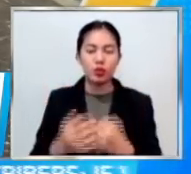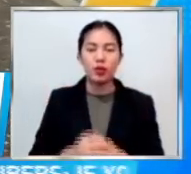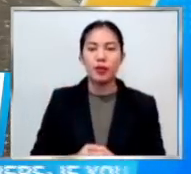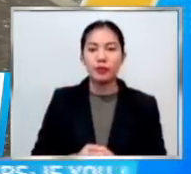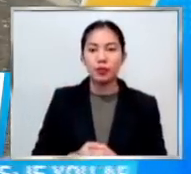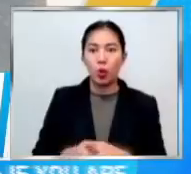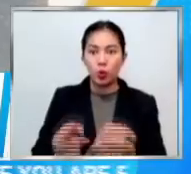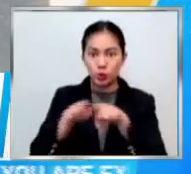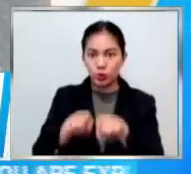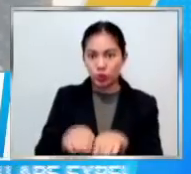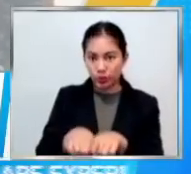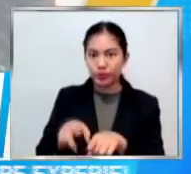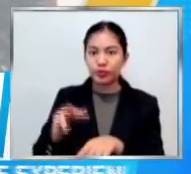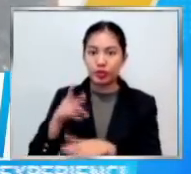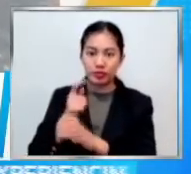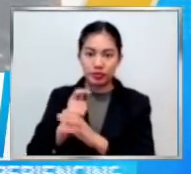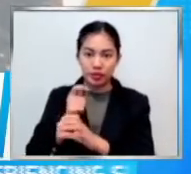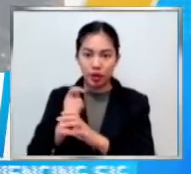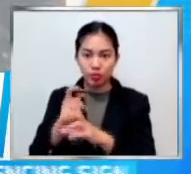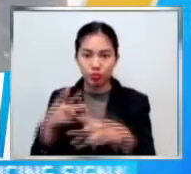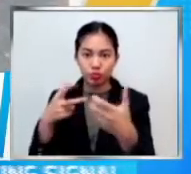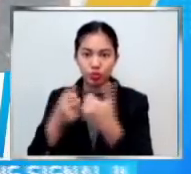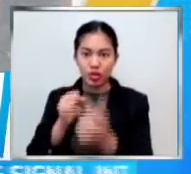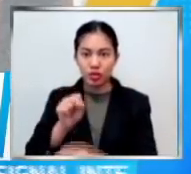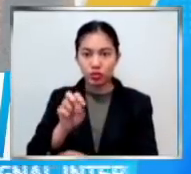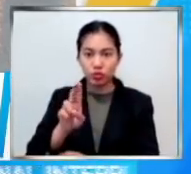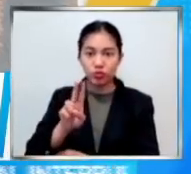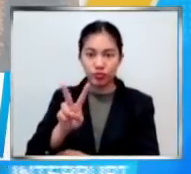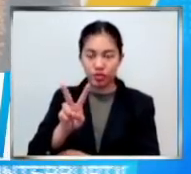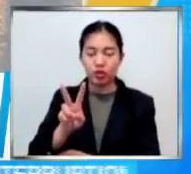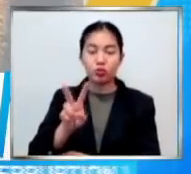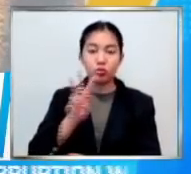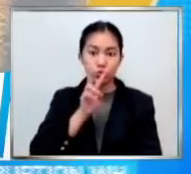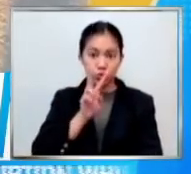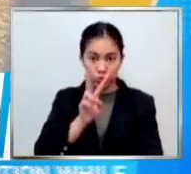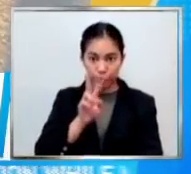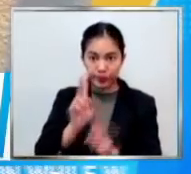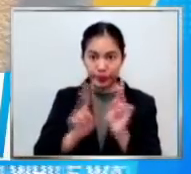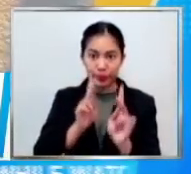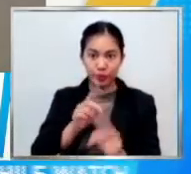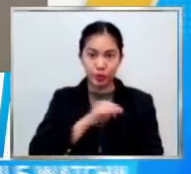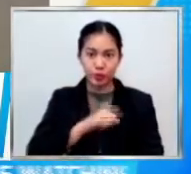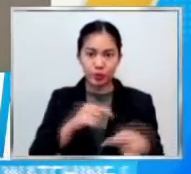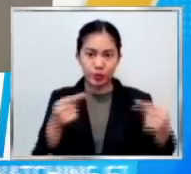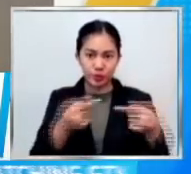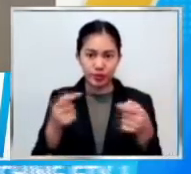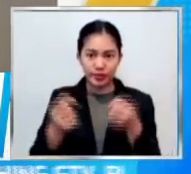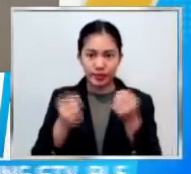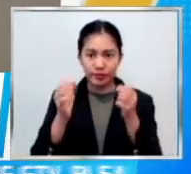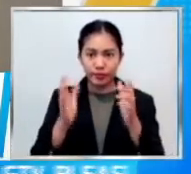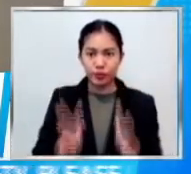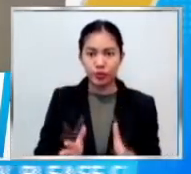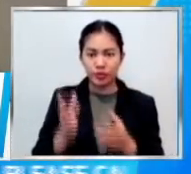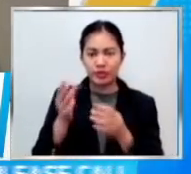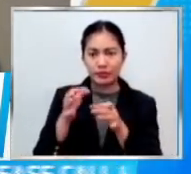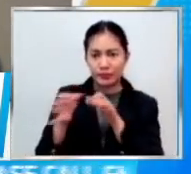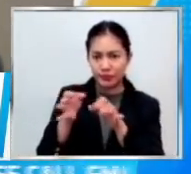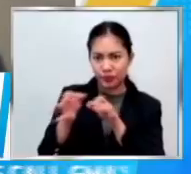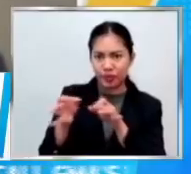SUV. 2 pasahero nito ang sugatan. Paliwanag ng driver, nagkaproblema ang makina ng minamaneho niyang